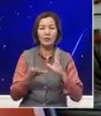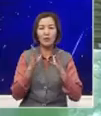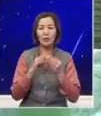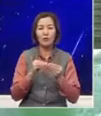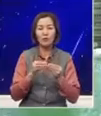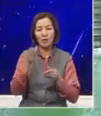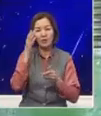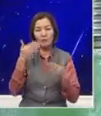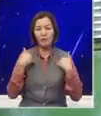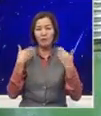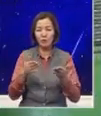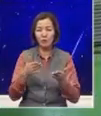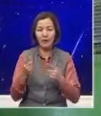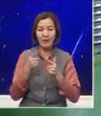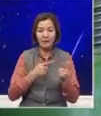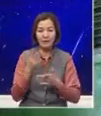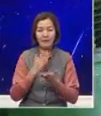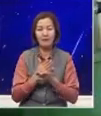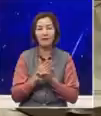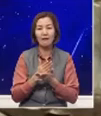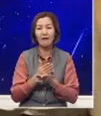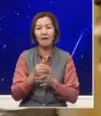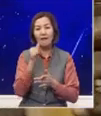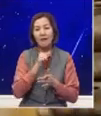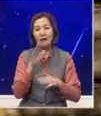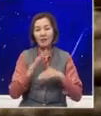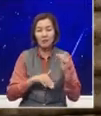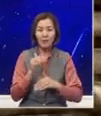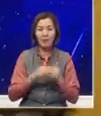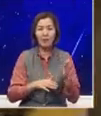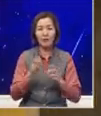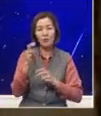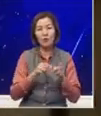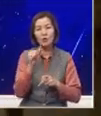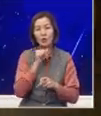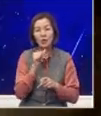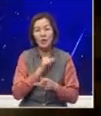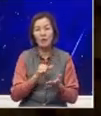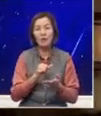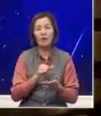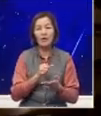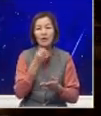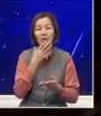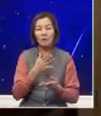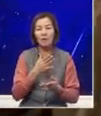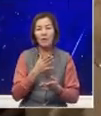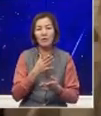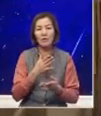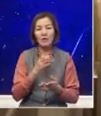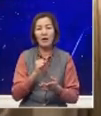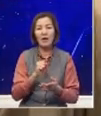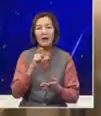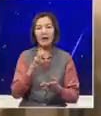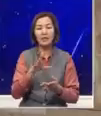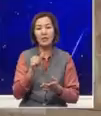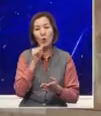ұсынымдар әзірленеді. Мұнда жасалған ғылыми тәжірибе нәтижелері бүгінде өндіріске алынып, Жапонияның АЭС-терінде қолданылуда. Осы